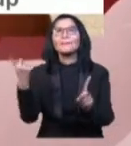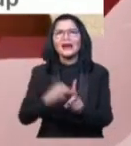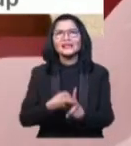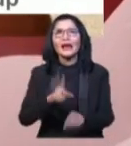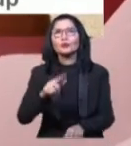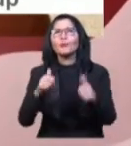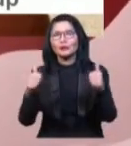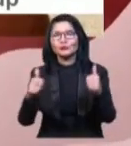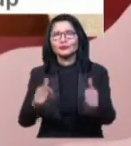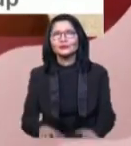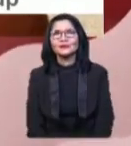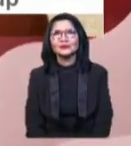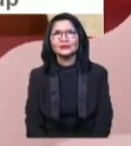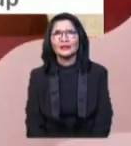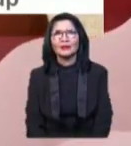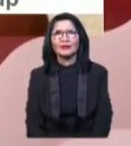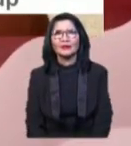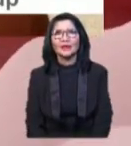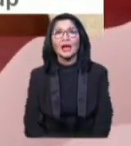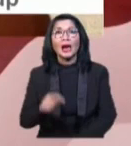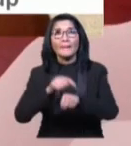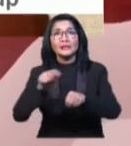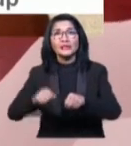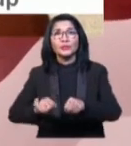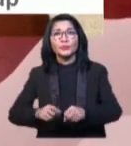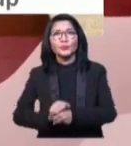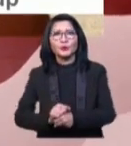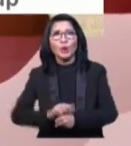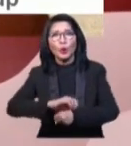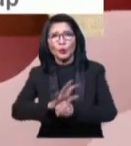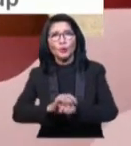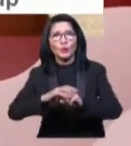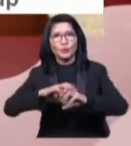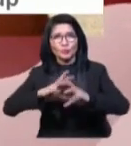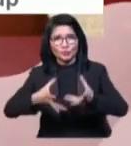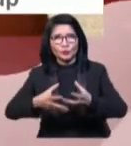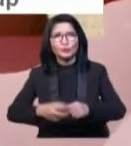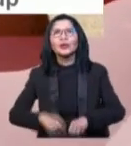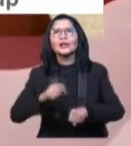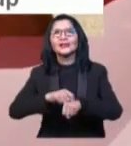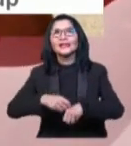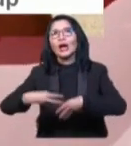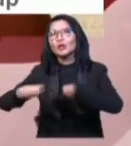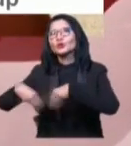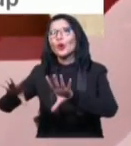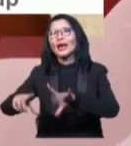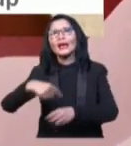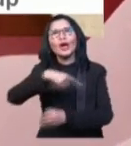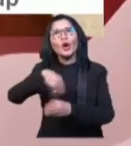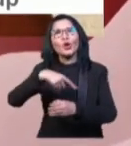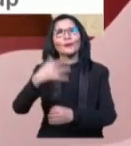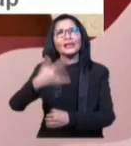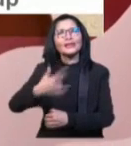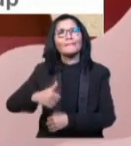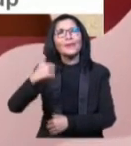Berarti memang kalau saya lihat, jadi walaupun pandemi, sales-nya Kopi Tuku tetap melonjak nih. Kayak gitu nih. Aku